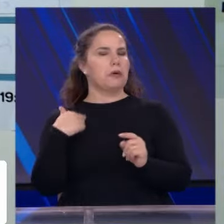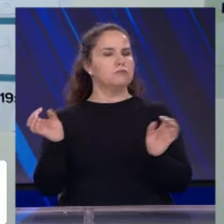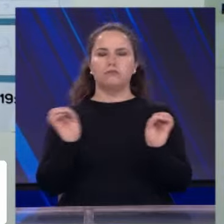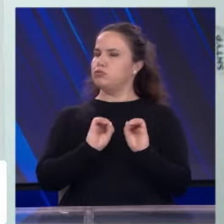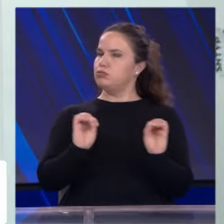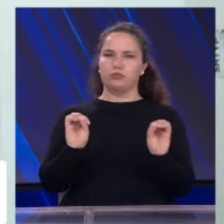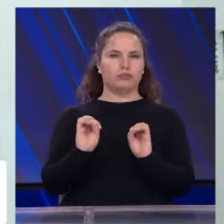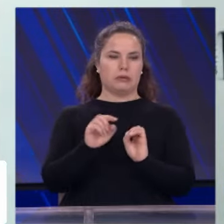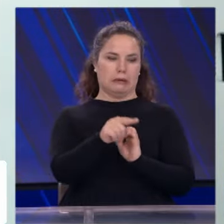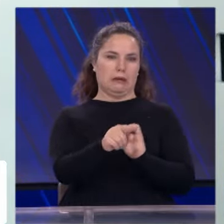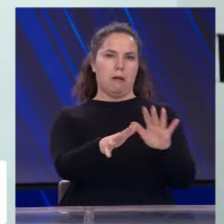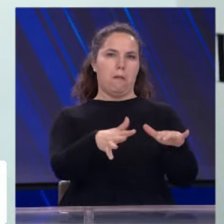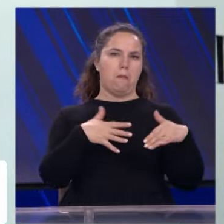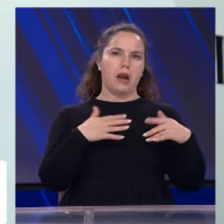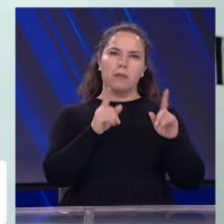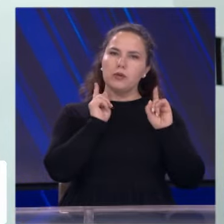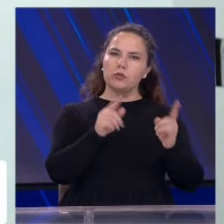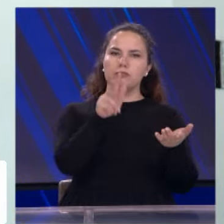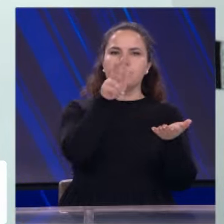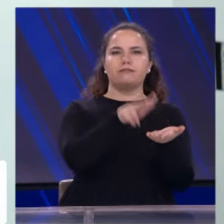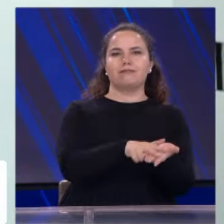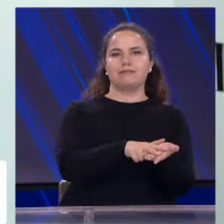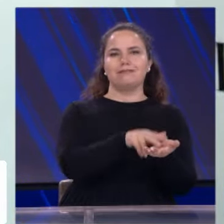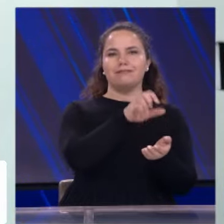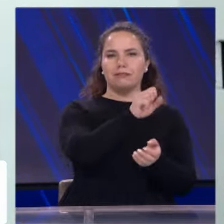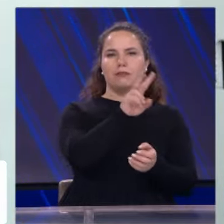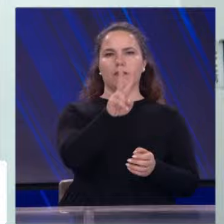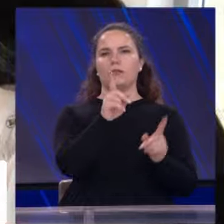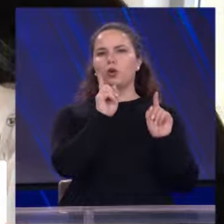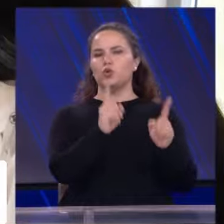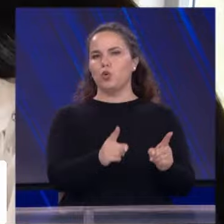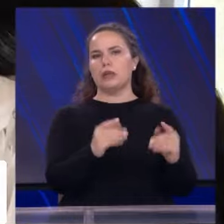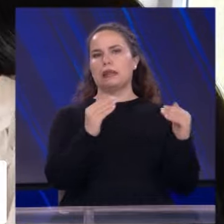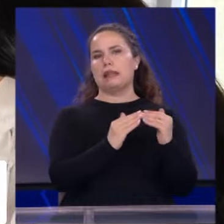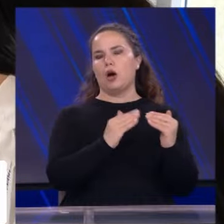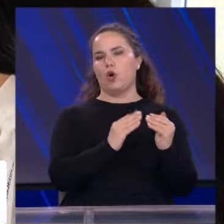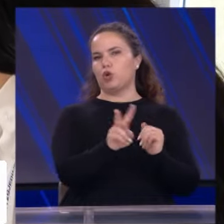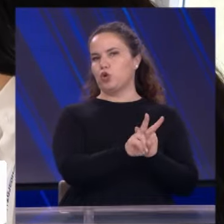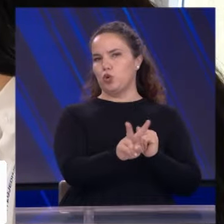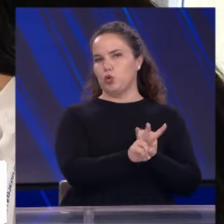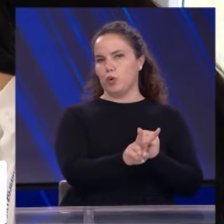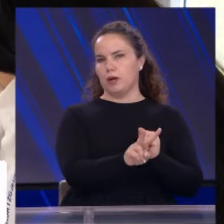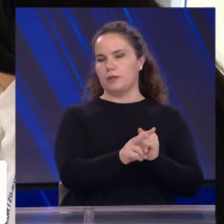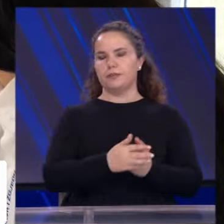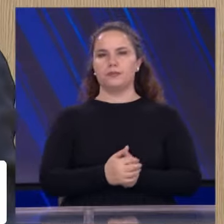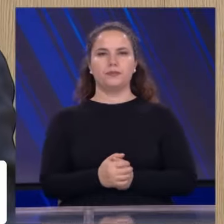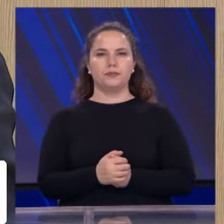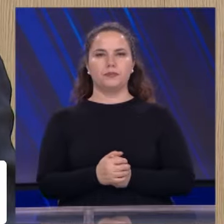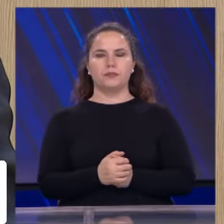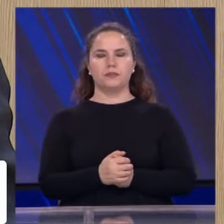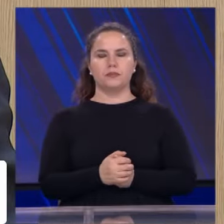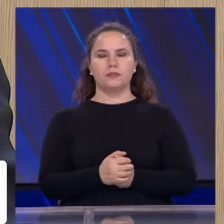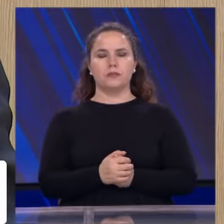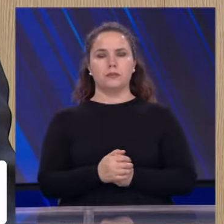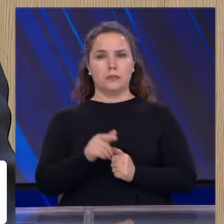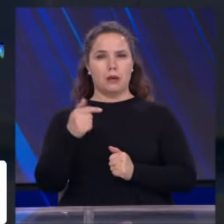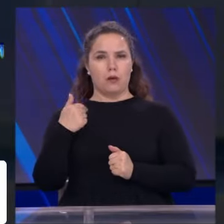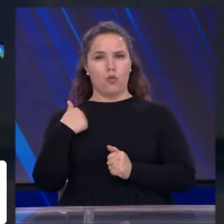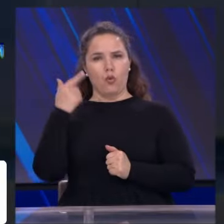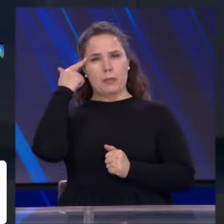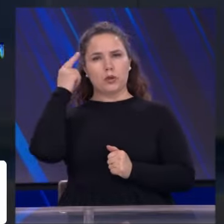forcat kryesore politike, PS dhe PD, kanë përfaqësuesit e tyre dhe përjedhoi edhe aty kërkohet konsensusi politik. Për gjykatën